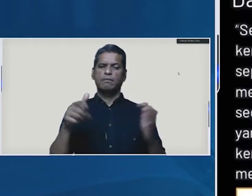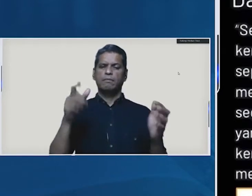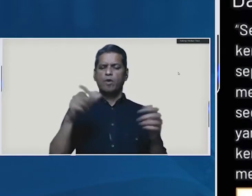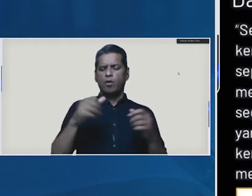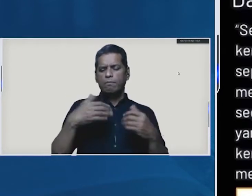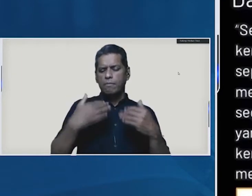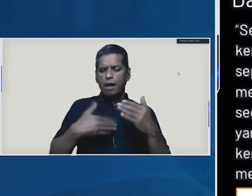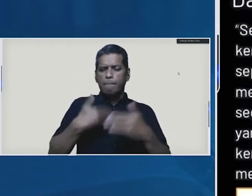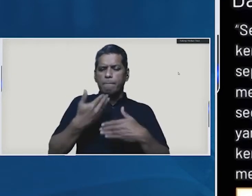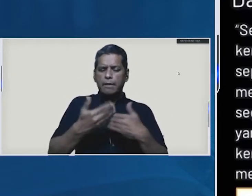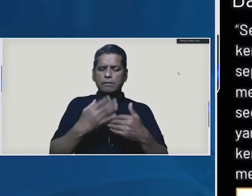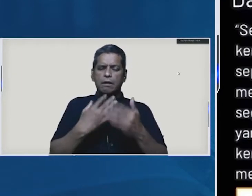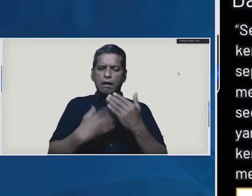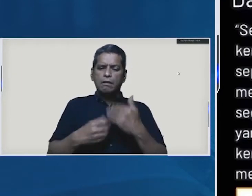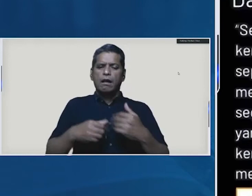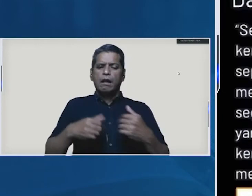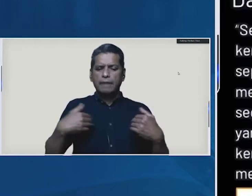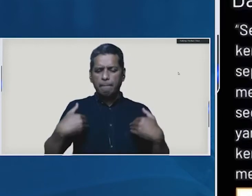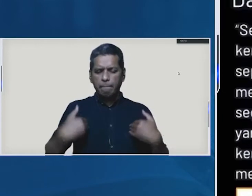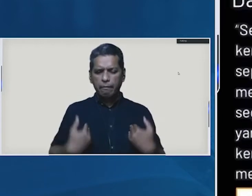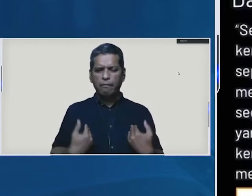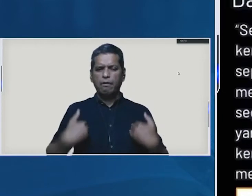vagitus sakitnya